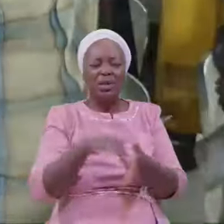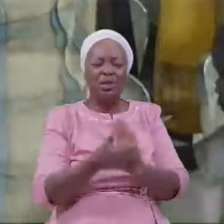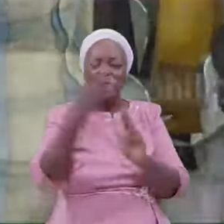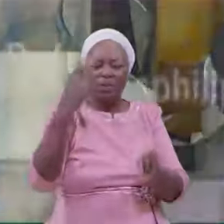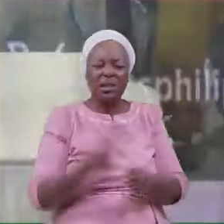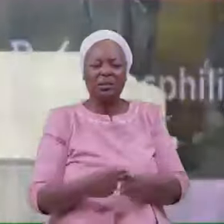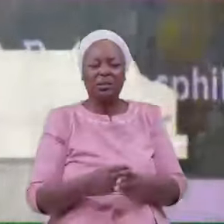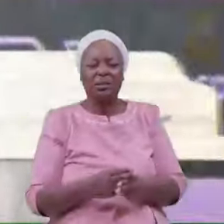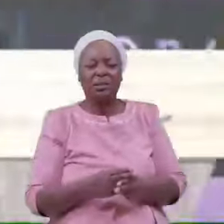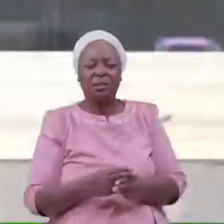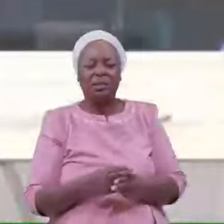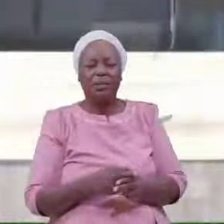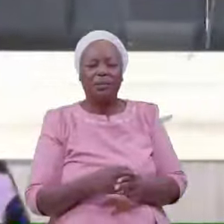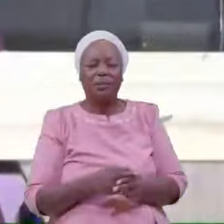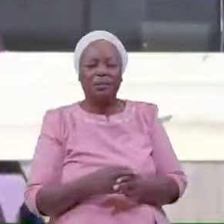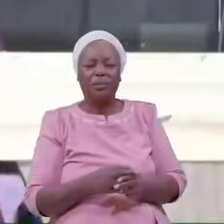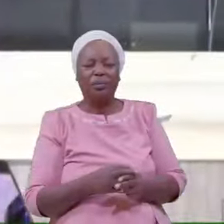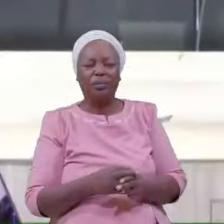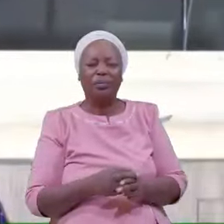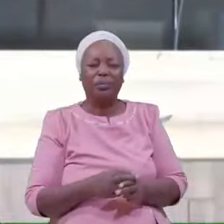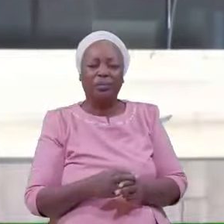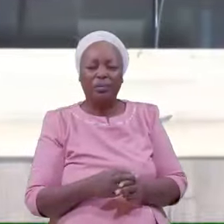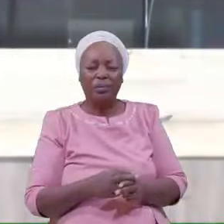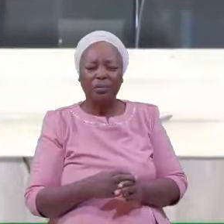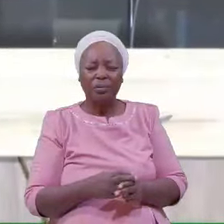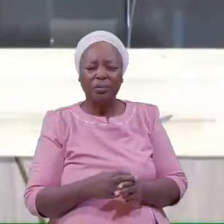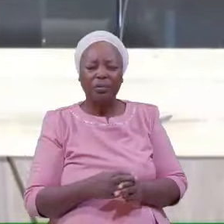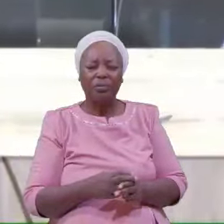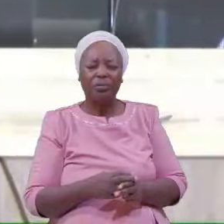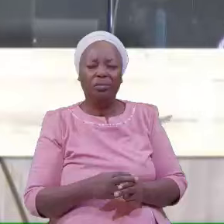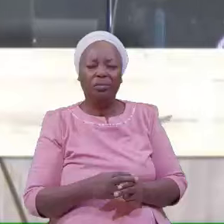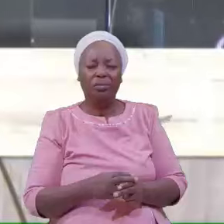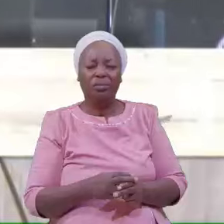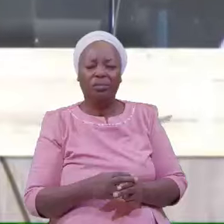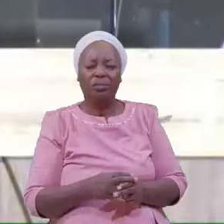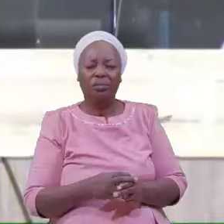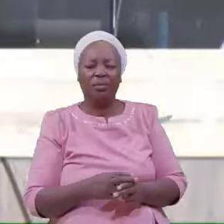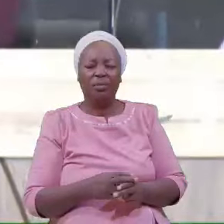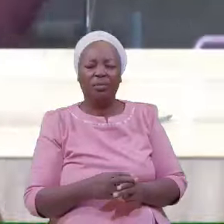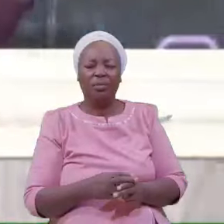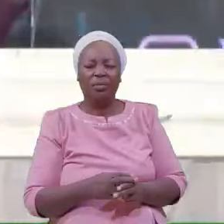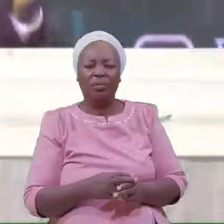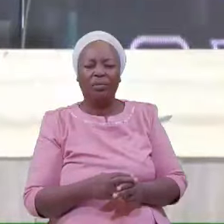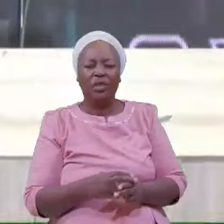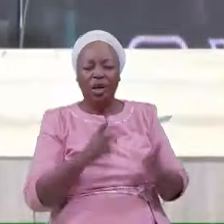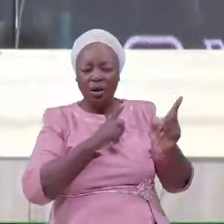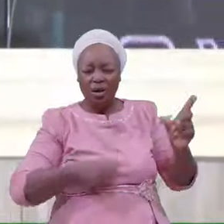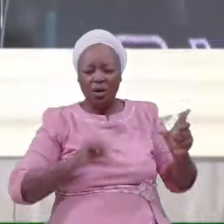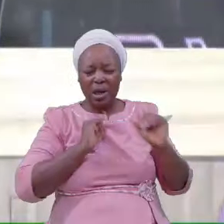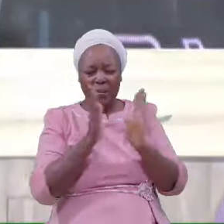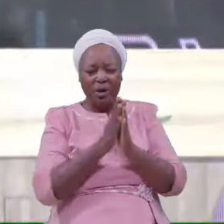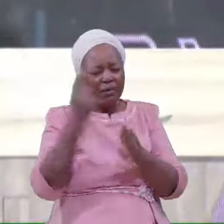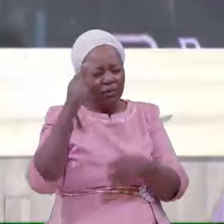ngayon, inuutusan ko, lumago ka. At ngayon, mapantay ang iyong paglakad. Lord, I pray for those who are deaf and dumb.